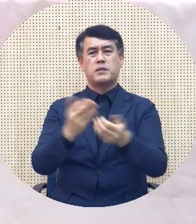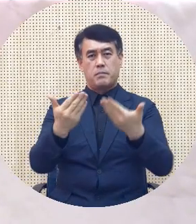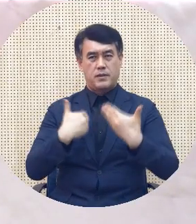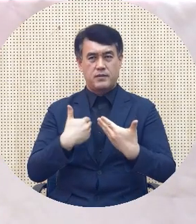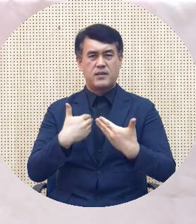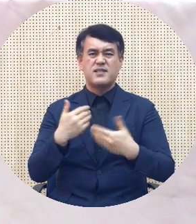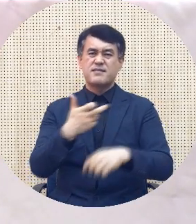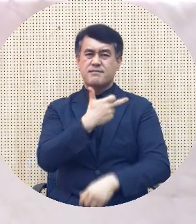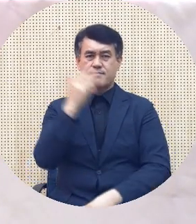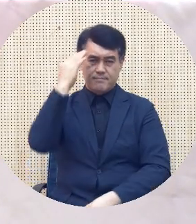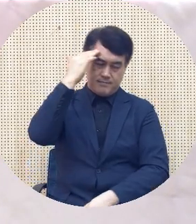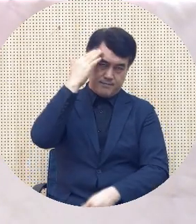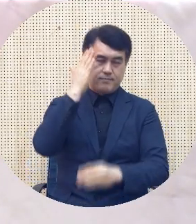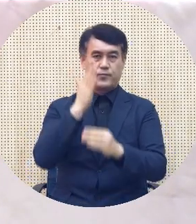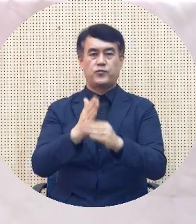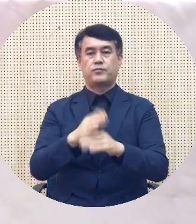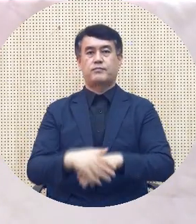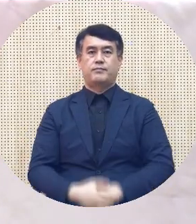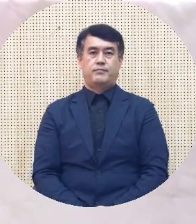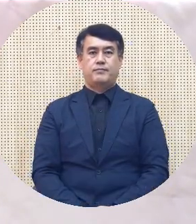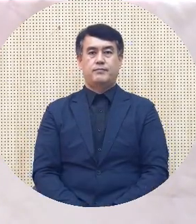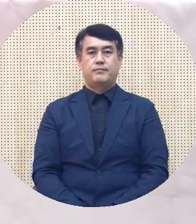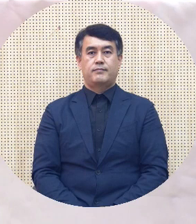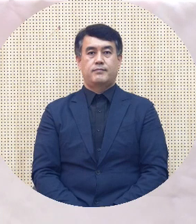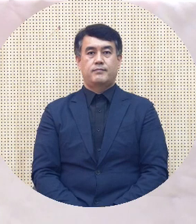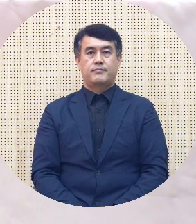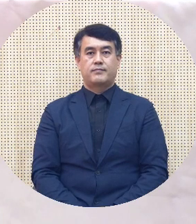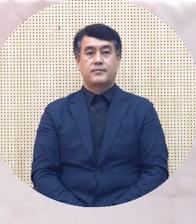큰 장애물로 작용하고 있습니다.